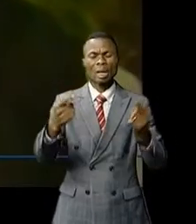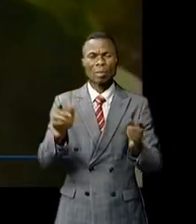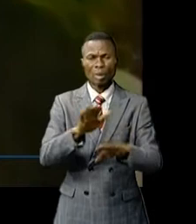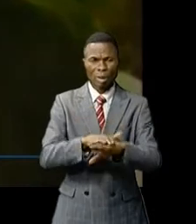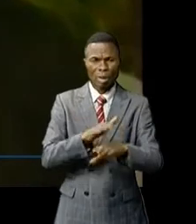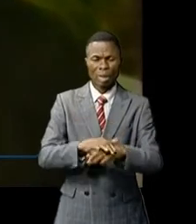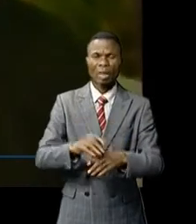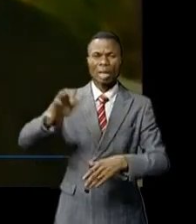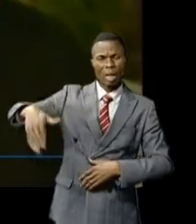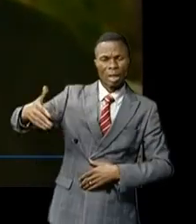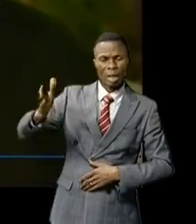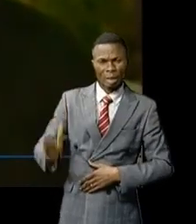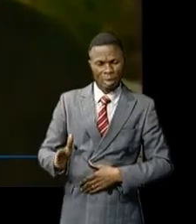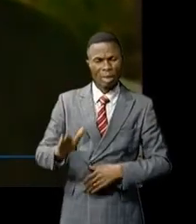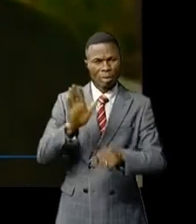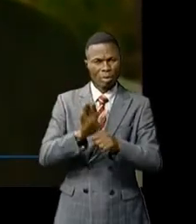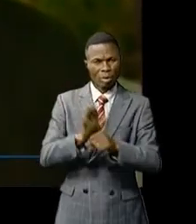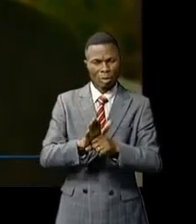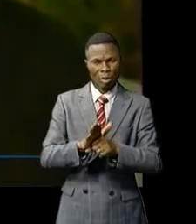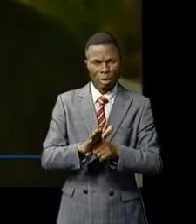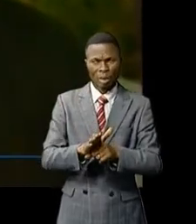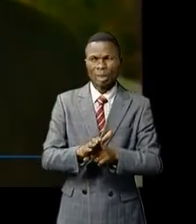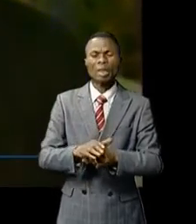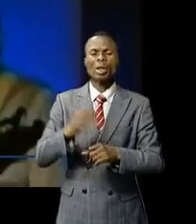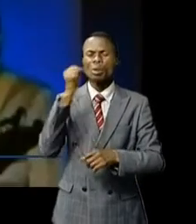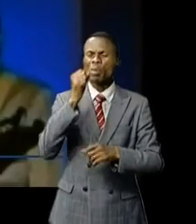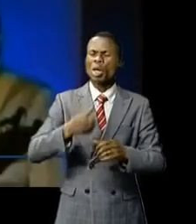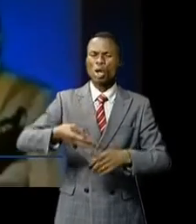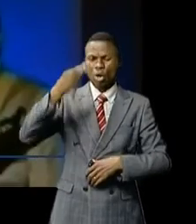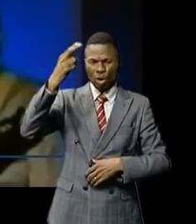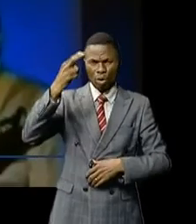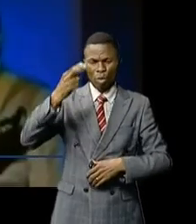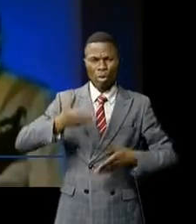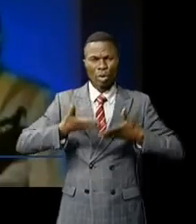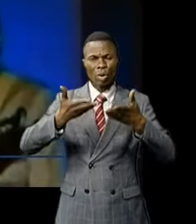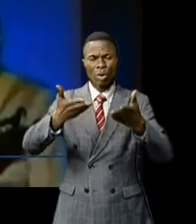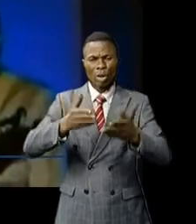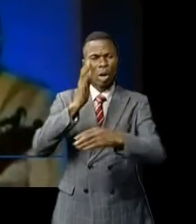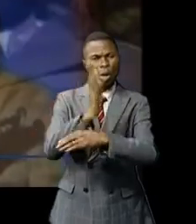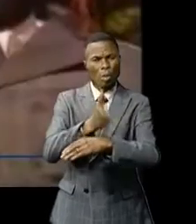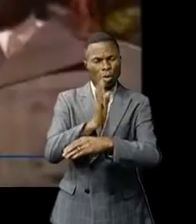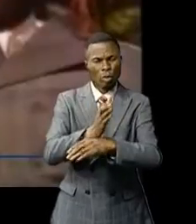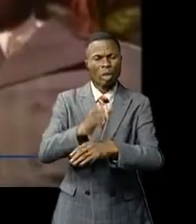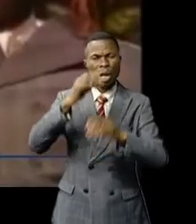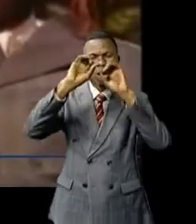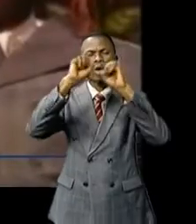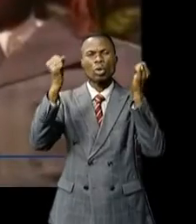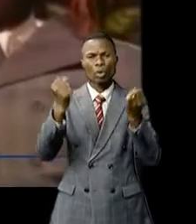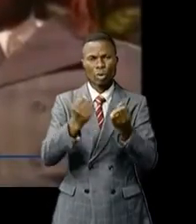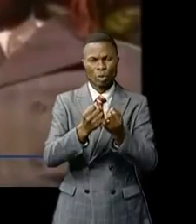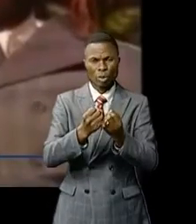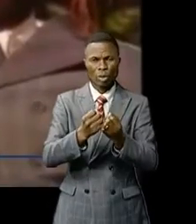Tailleur et j'en passe. Cet homme qui avait un style satirique s'est livré aussi à la moralisation de la société. Auteur d'un